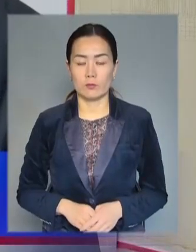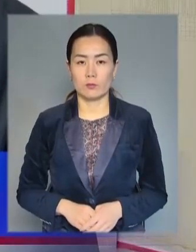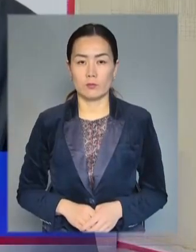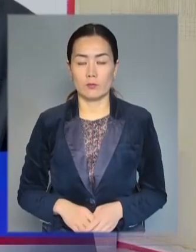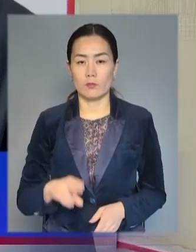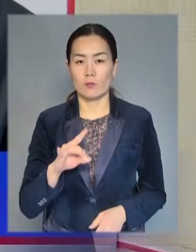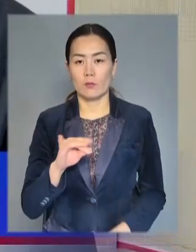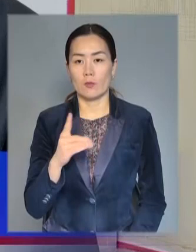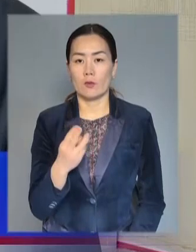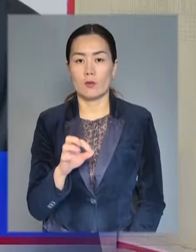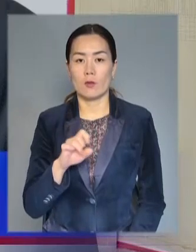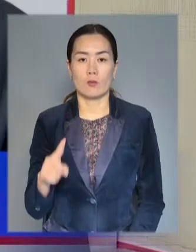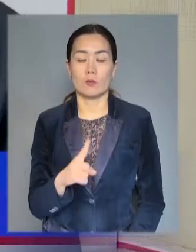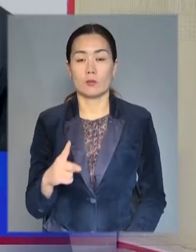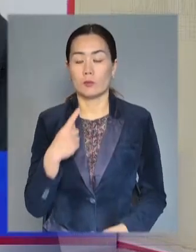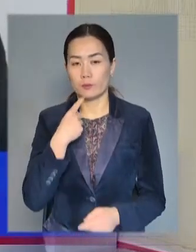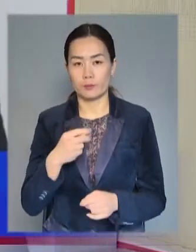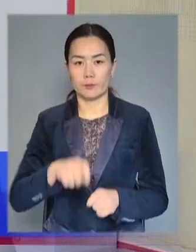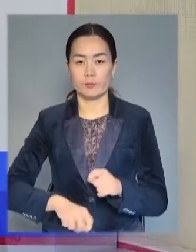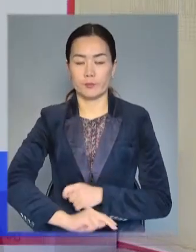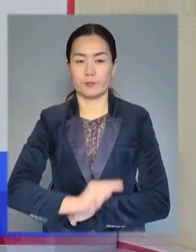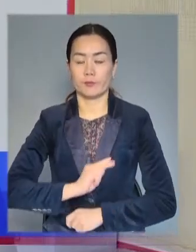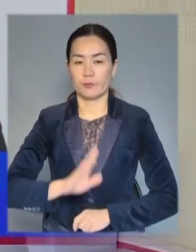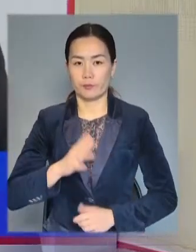бруцеллез ауруына қарсы қан алынып тексеріледі.